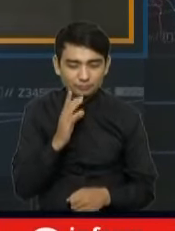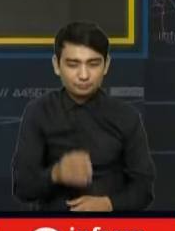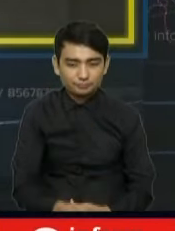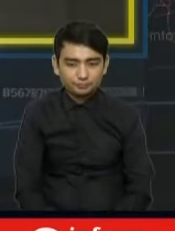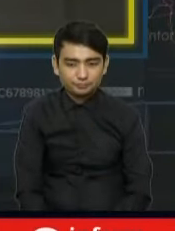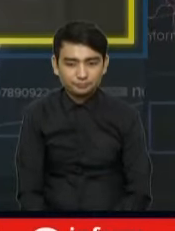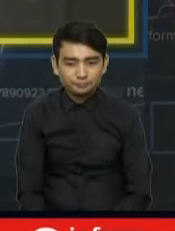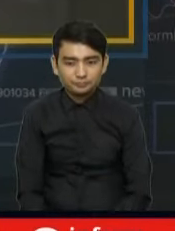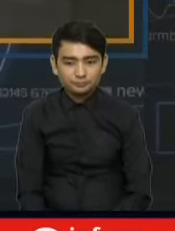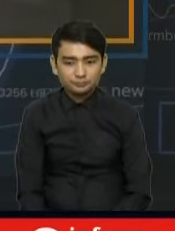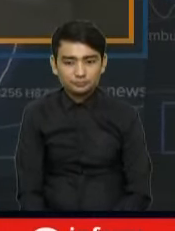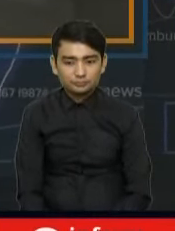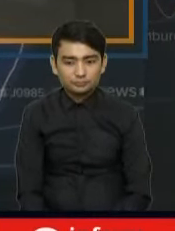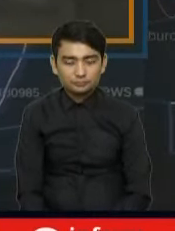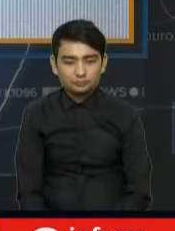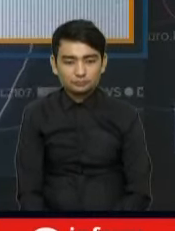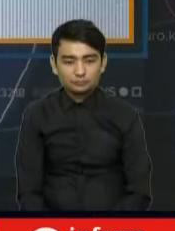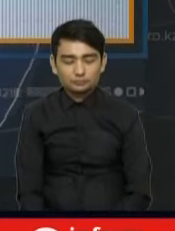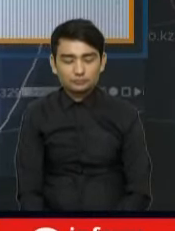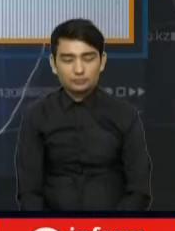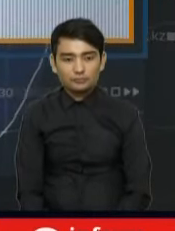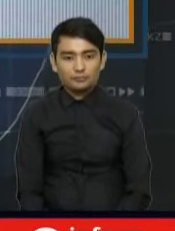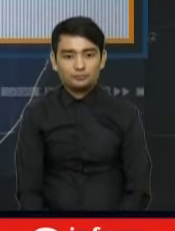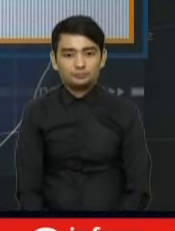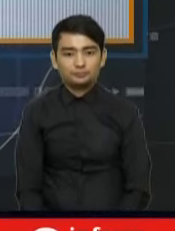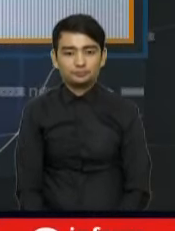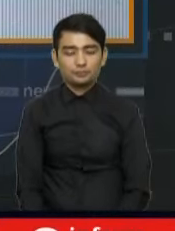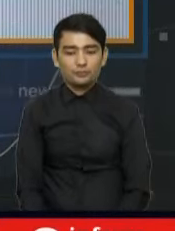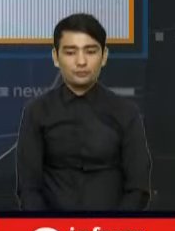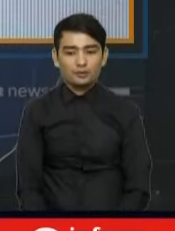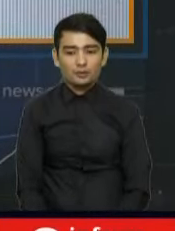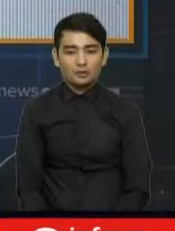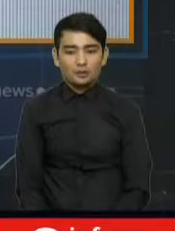Нұрболат Жаңабекұлы, Нұркен Тоқмұрзин, Қобылан Өтегенов, Информбюро, Астана.